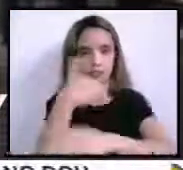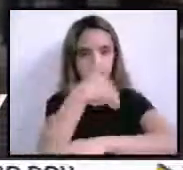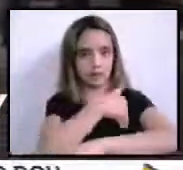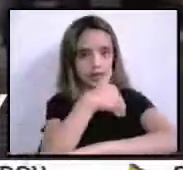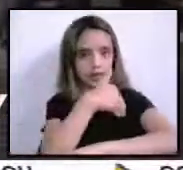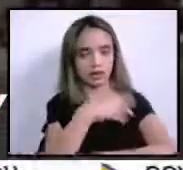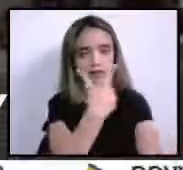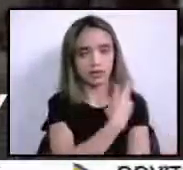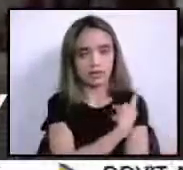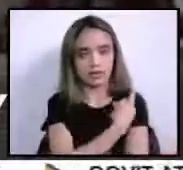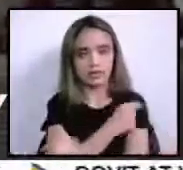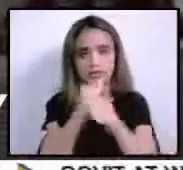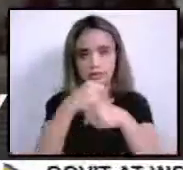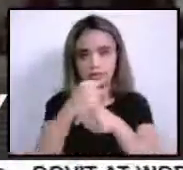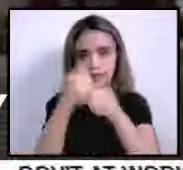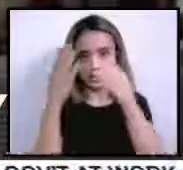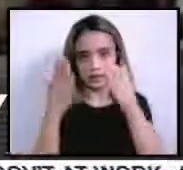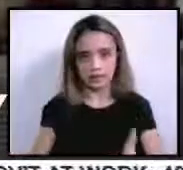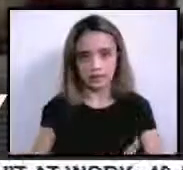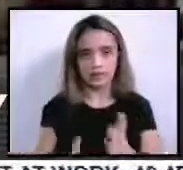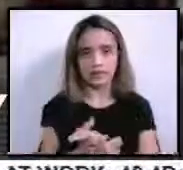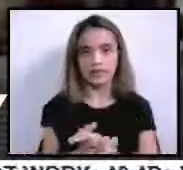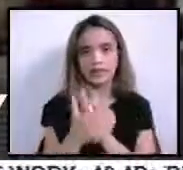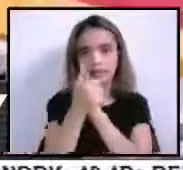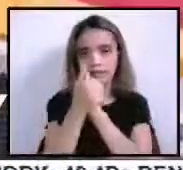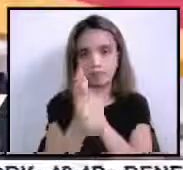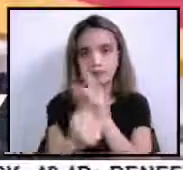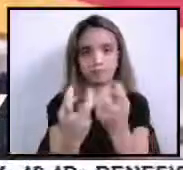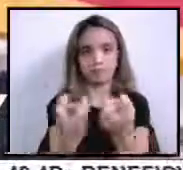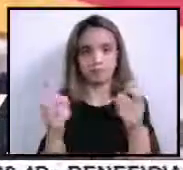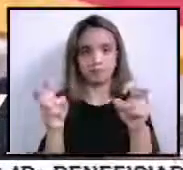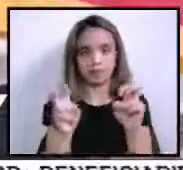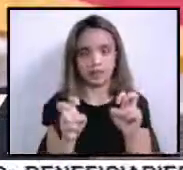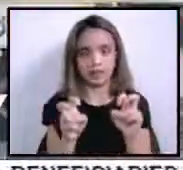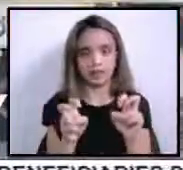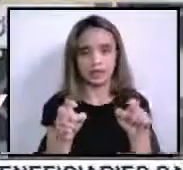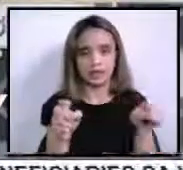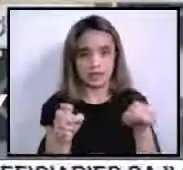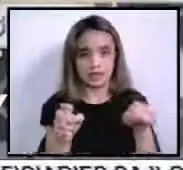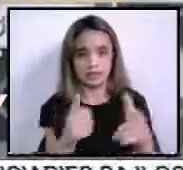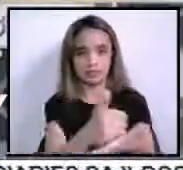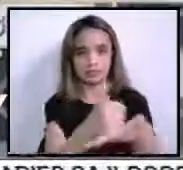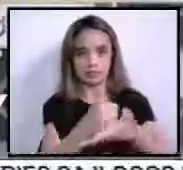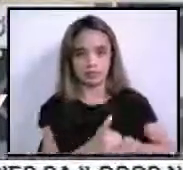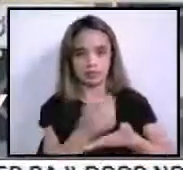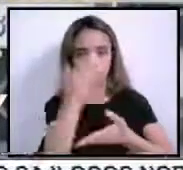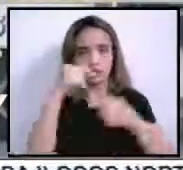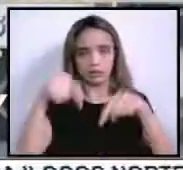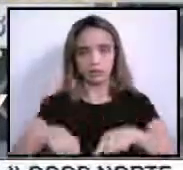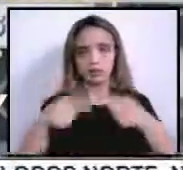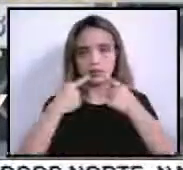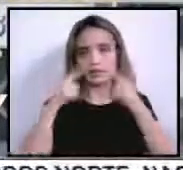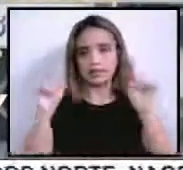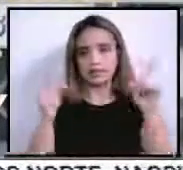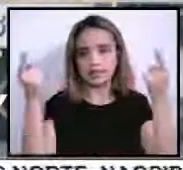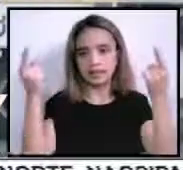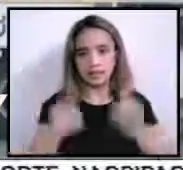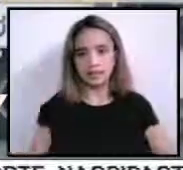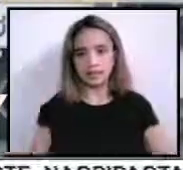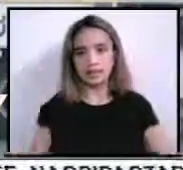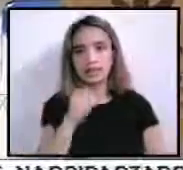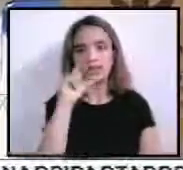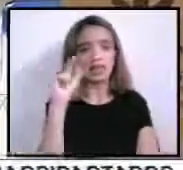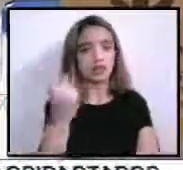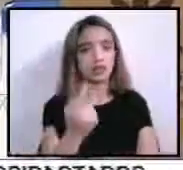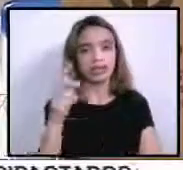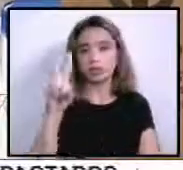expert panel na tumulong anaya upang maging posible ito. Ayon sa kalihim, higit pa sa sapat ang higit 200 billion vaccine